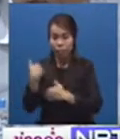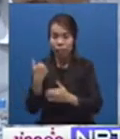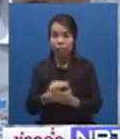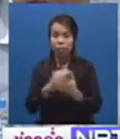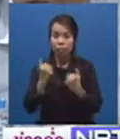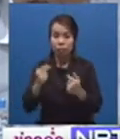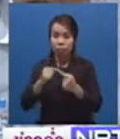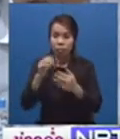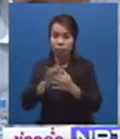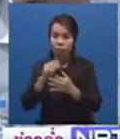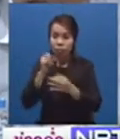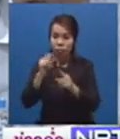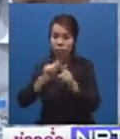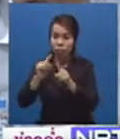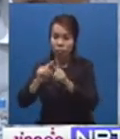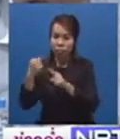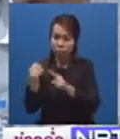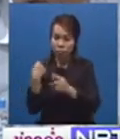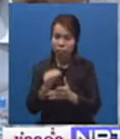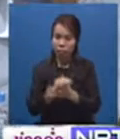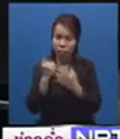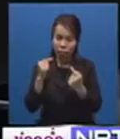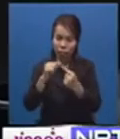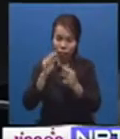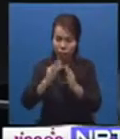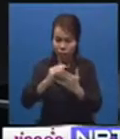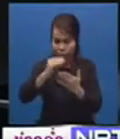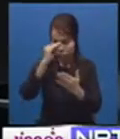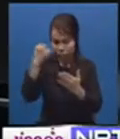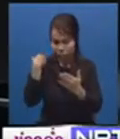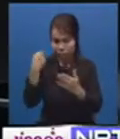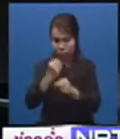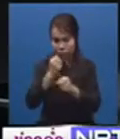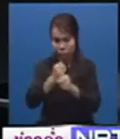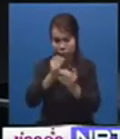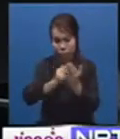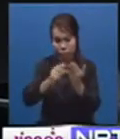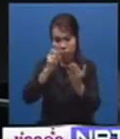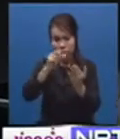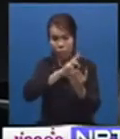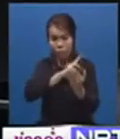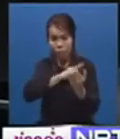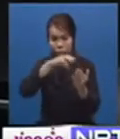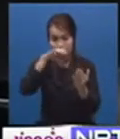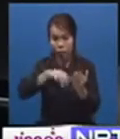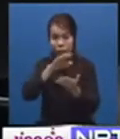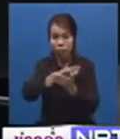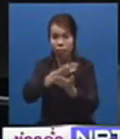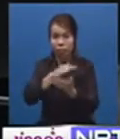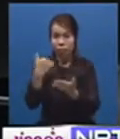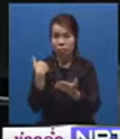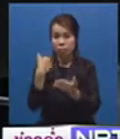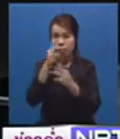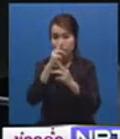เป็นผู้ทดสอบอาจทำให้เกิดความเหลื่อมล้ำกันได้แต่หากโรงเรียนเป็นผู้ออกข้อสอบเองก็จะทำให้เกิดผลดีมากกว่าซึ่งได้ให้